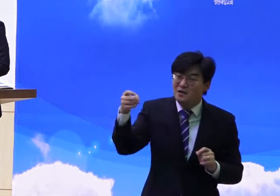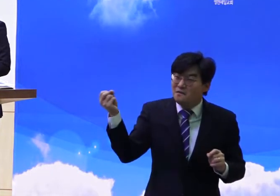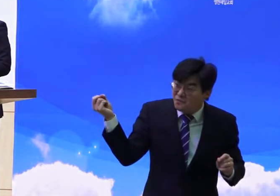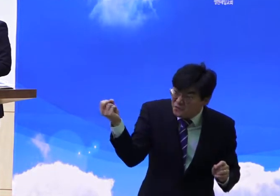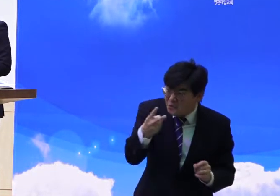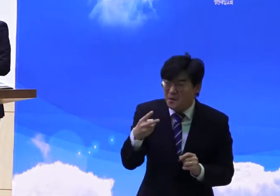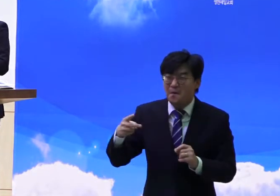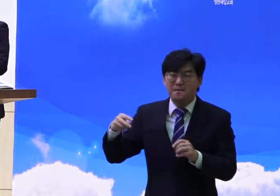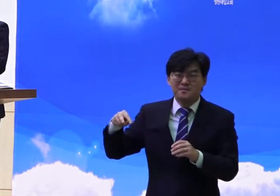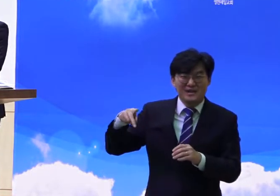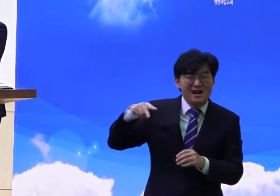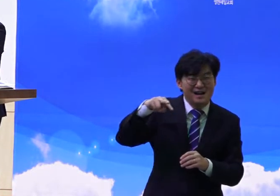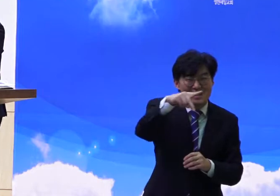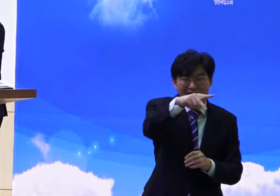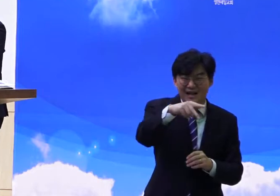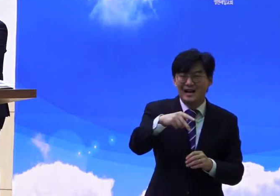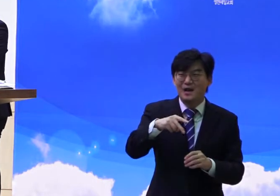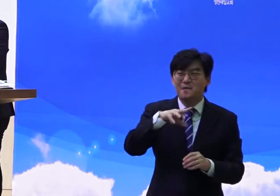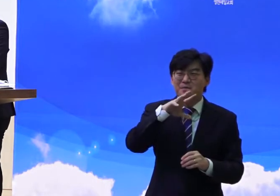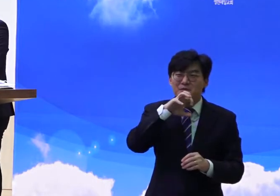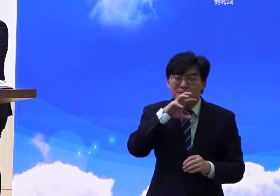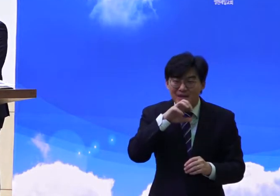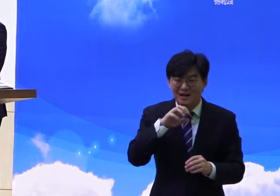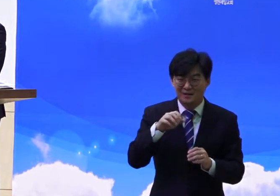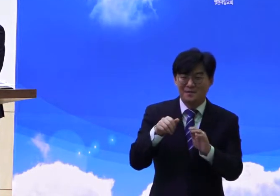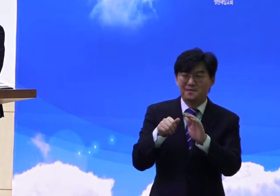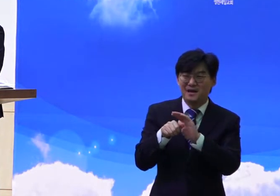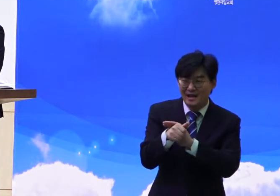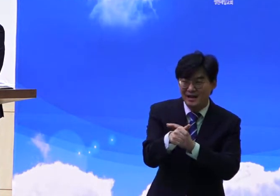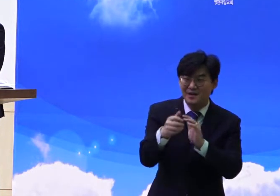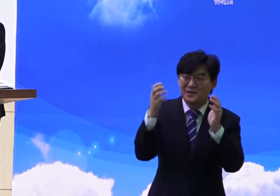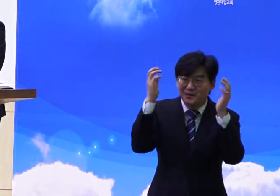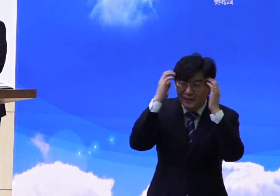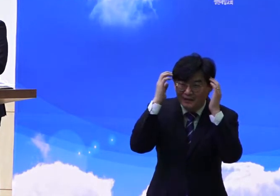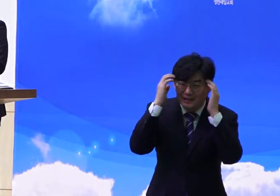것이죠. 우리가 읽은 본문 이유를 보면 그들의 행진이 이렇게 이어집니다.